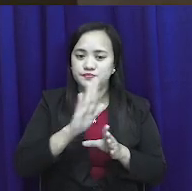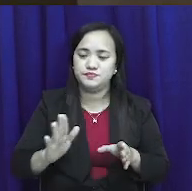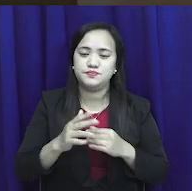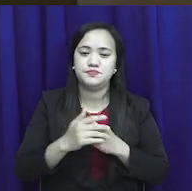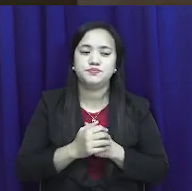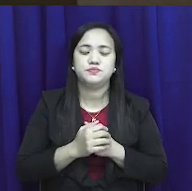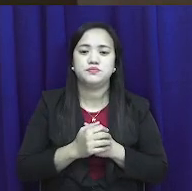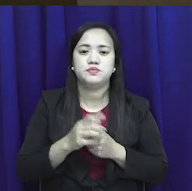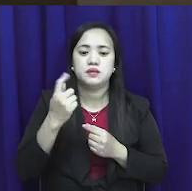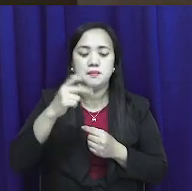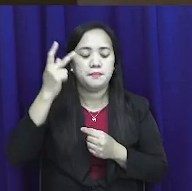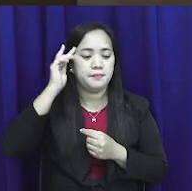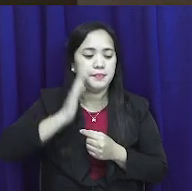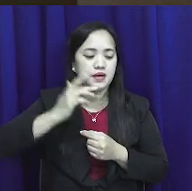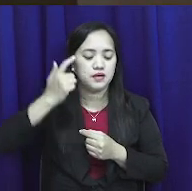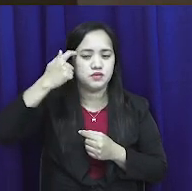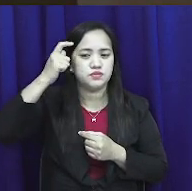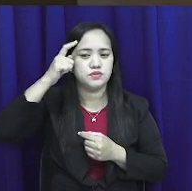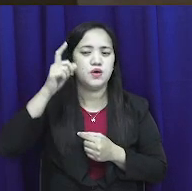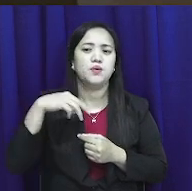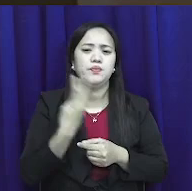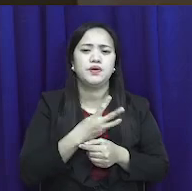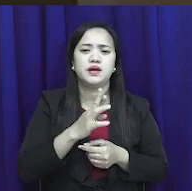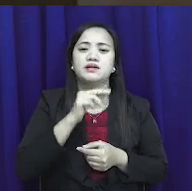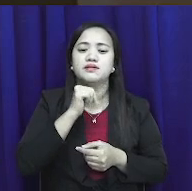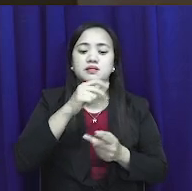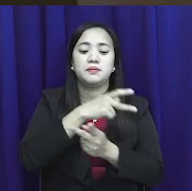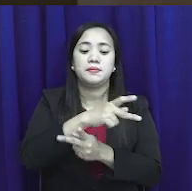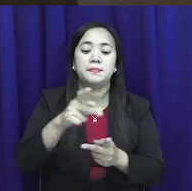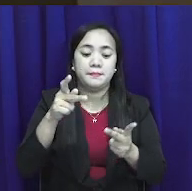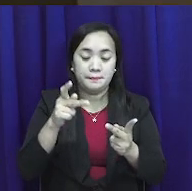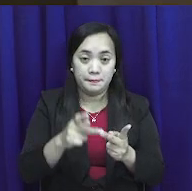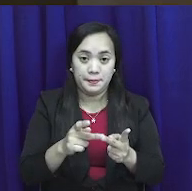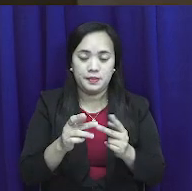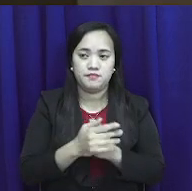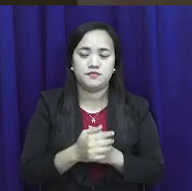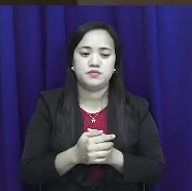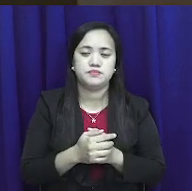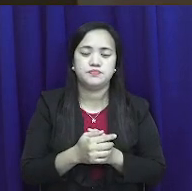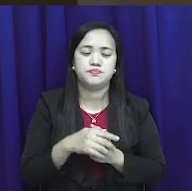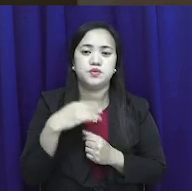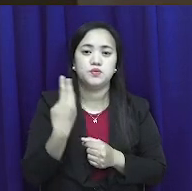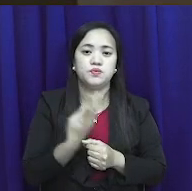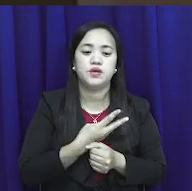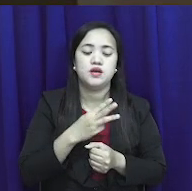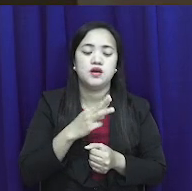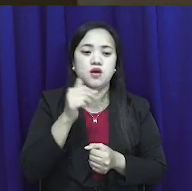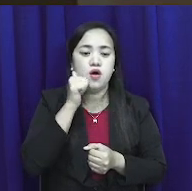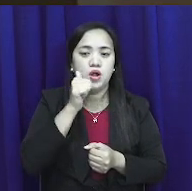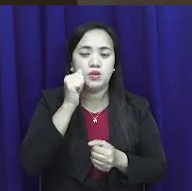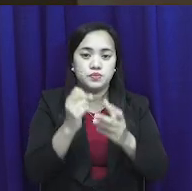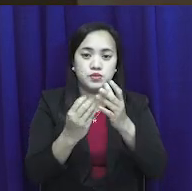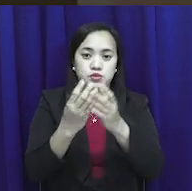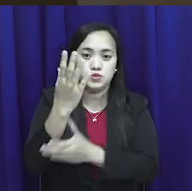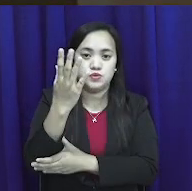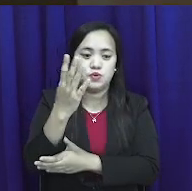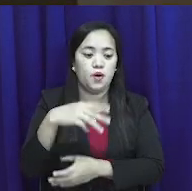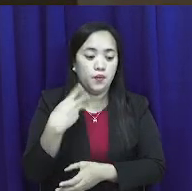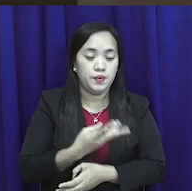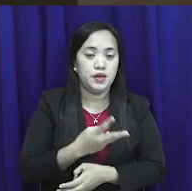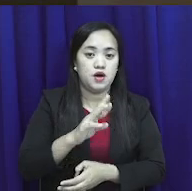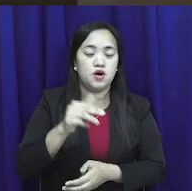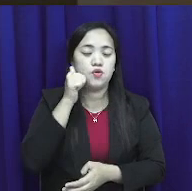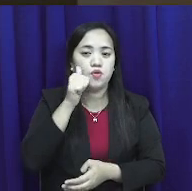nga ni Pastor Nandidito kami We're not perfect naririnig niyo naman po sa amin yan eh We are always growing as well we're growing with